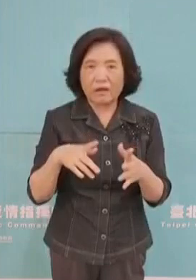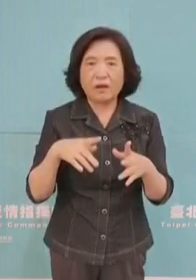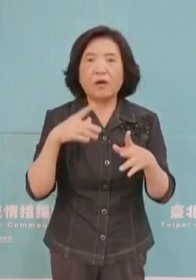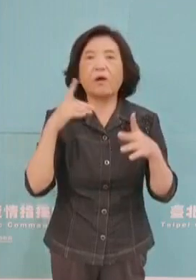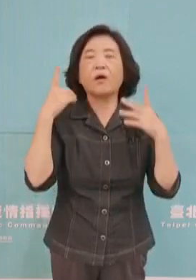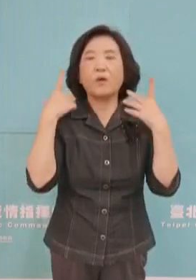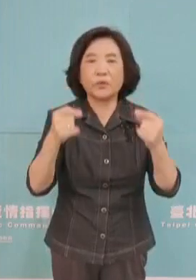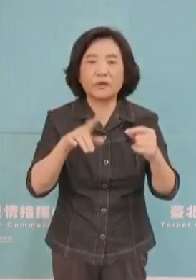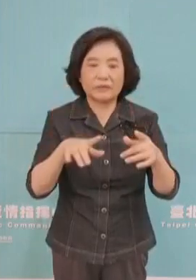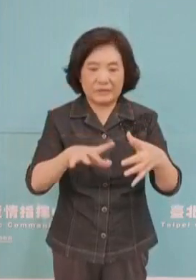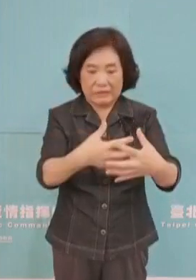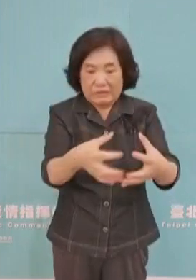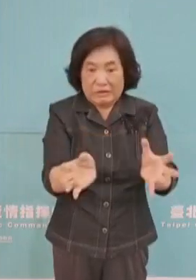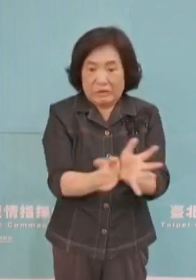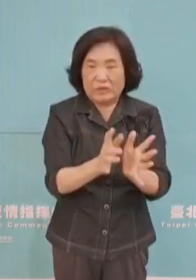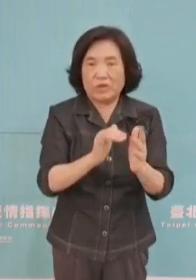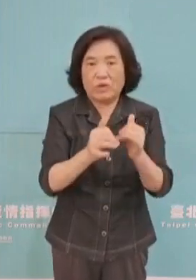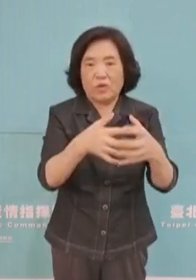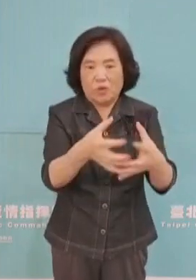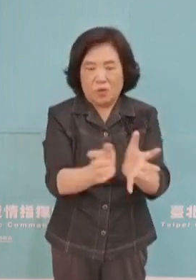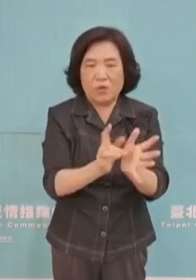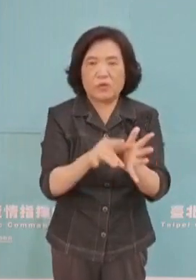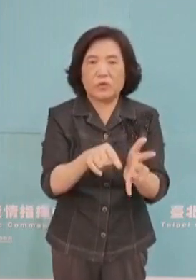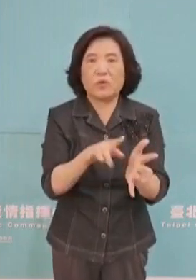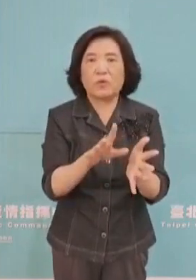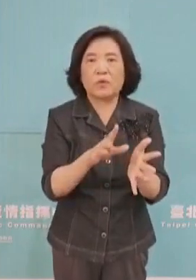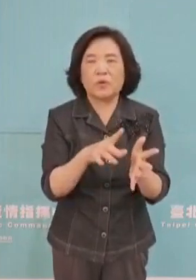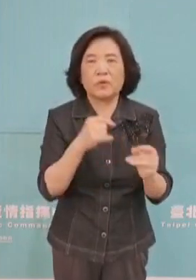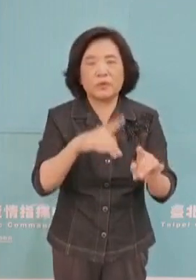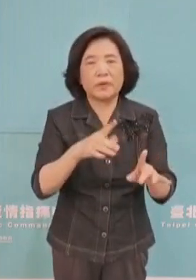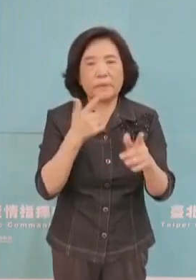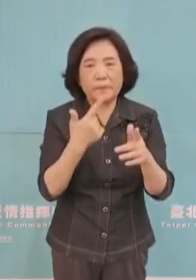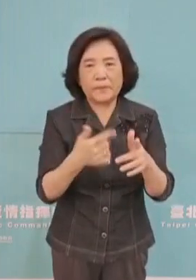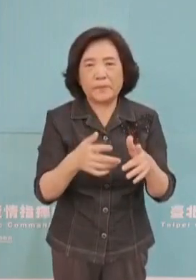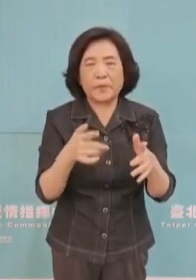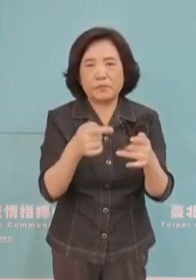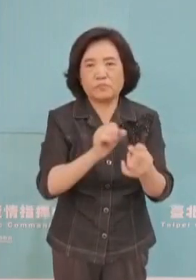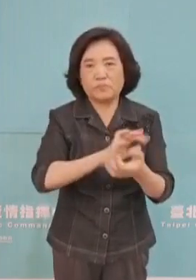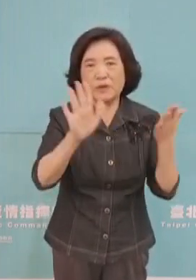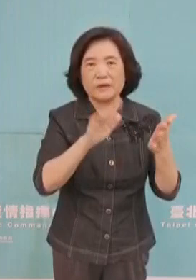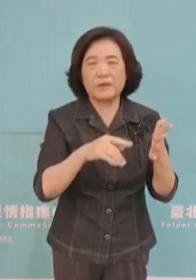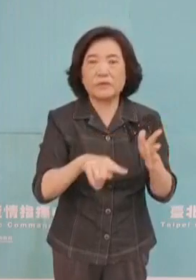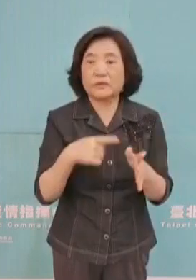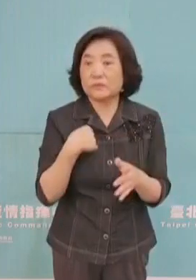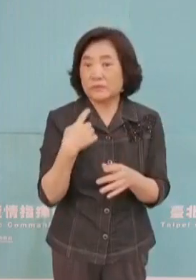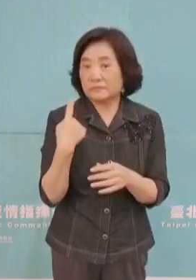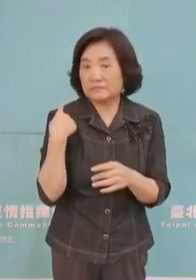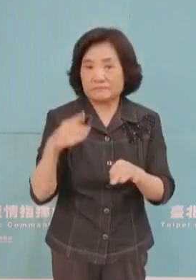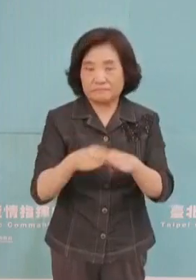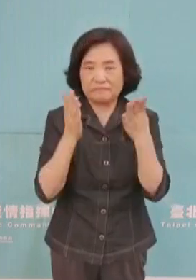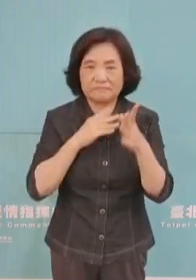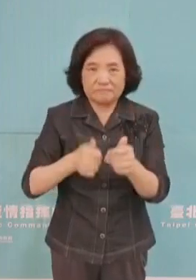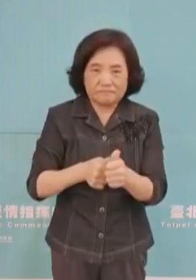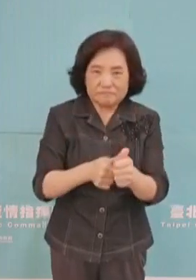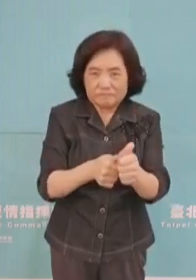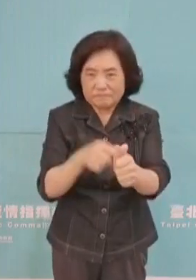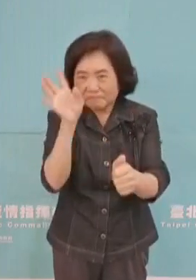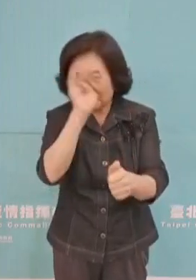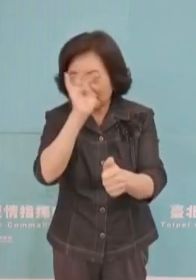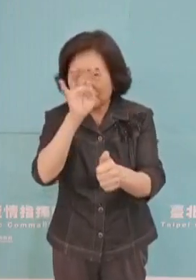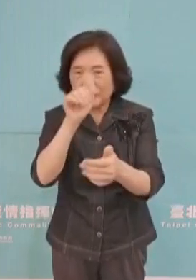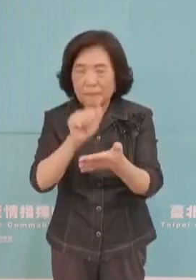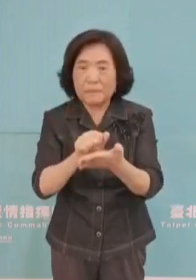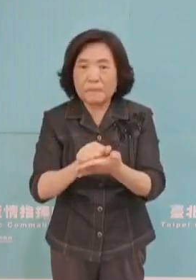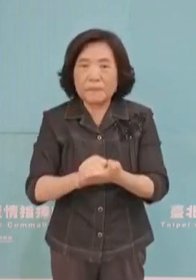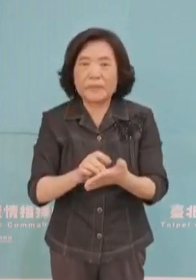们就查出它有一个群聚的，那再把它扑灭掉。所以从现在开始，我们开始要用疫调的方法，用 Google Map， 用